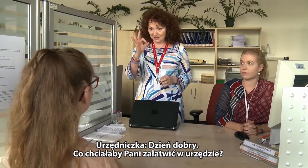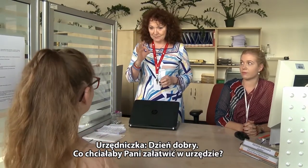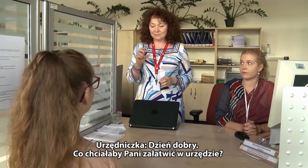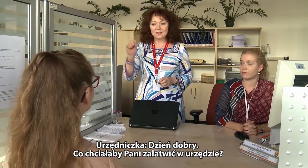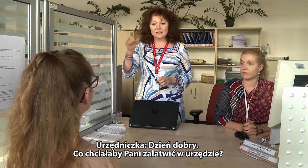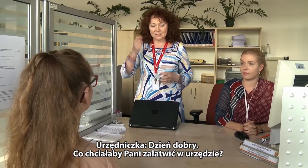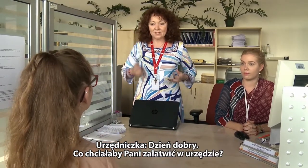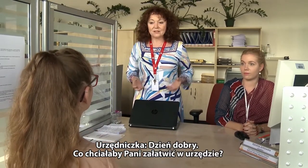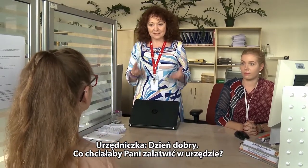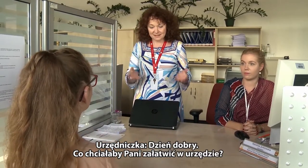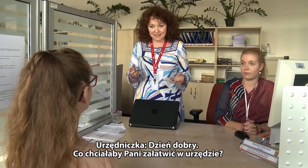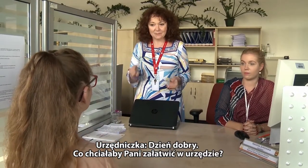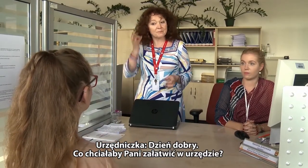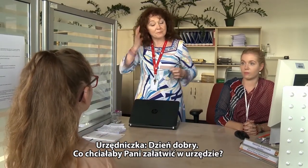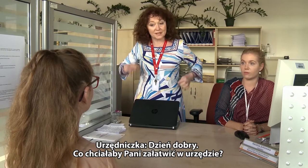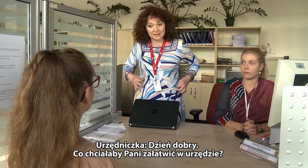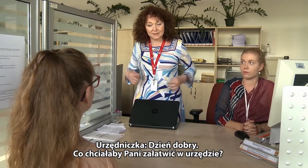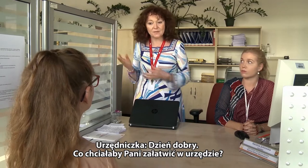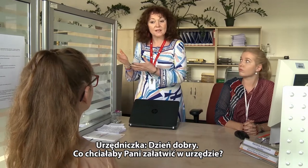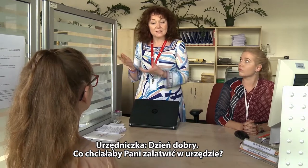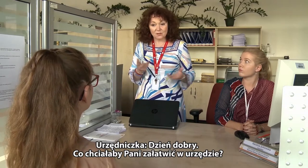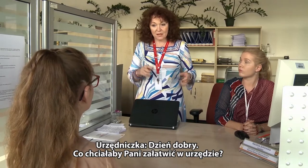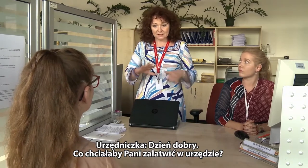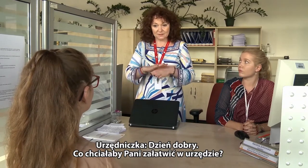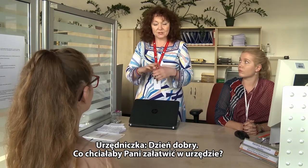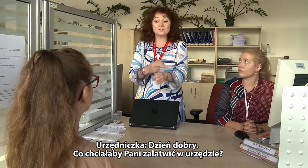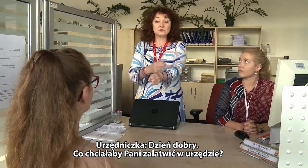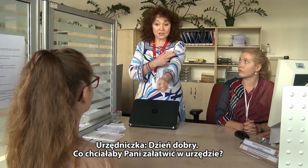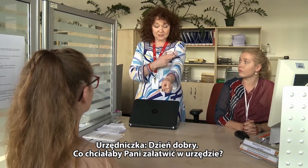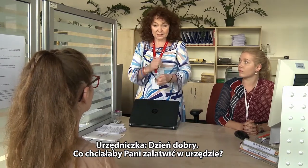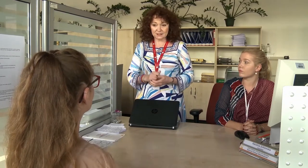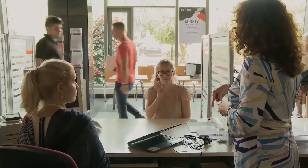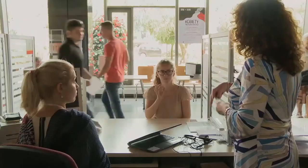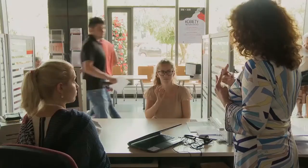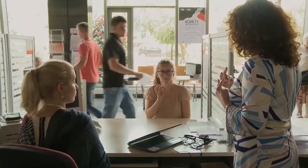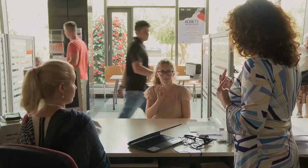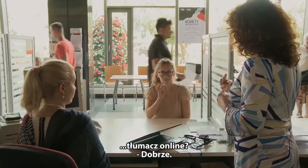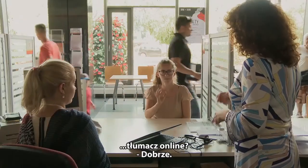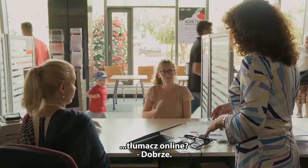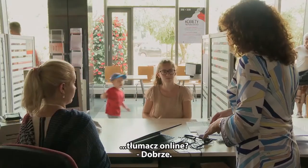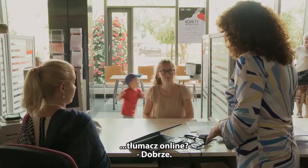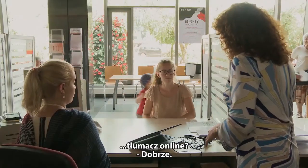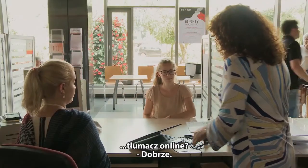jest głucha. Urzędniczka wita ją w języku migowym. Uruchamiają laptop, zgłasza się tłumacz migowy online.